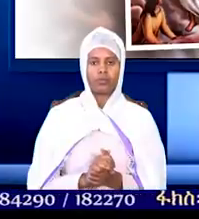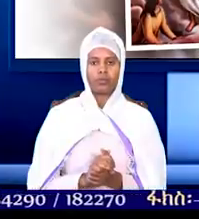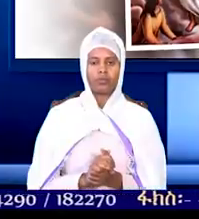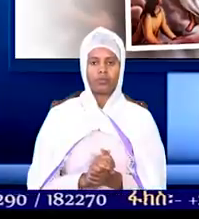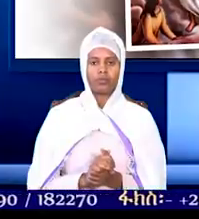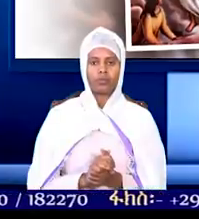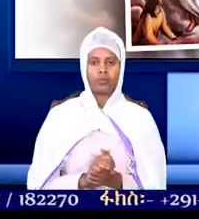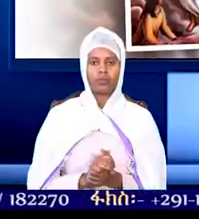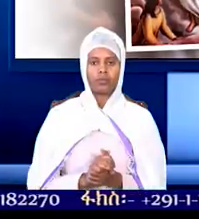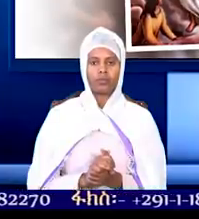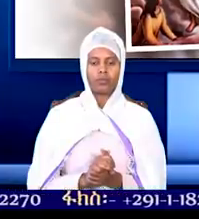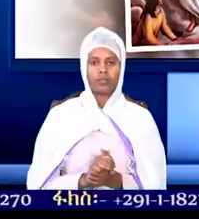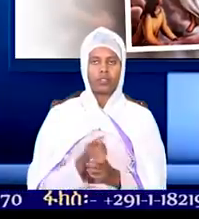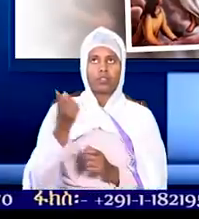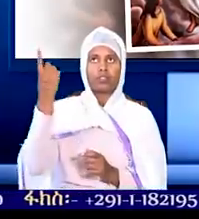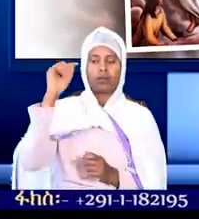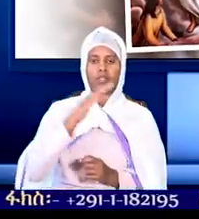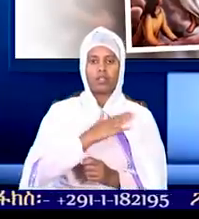77:65